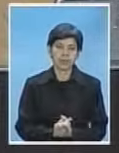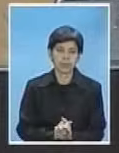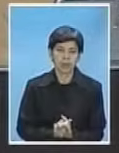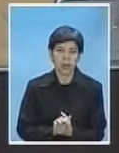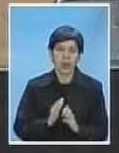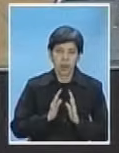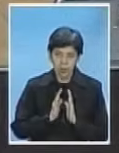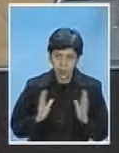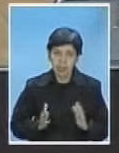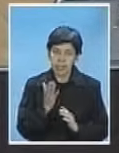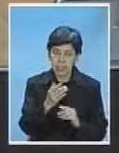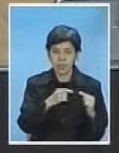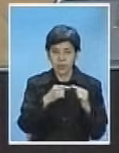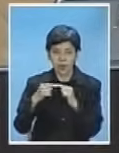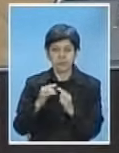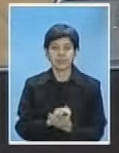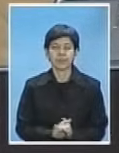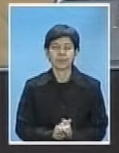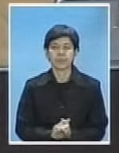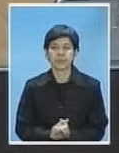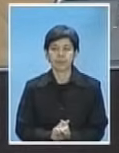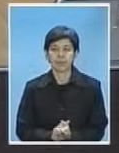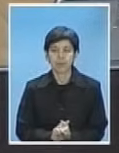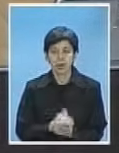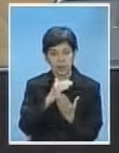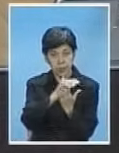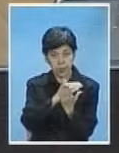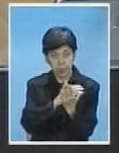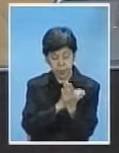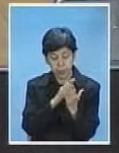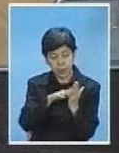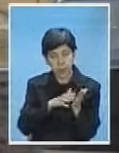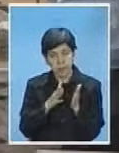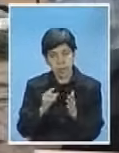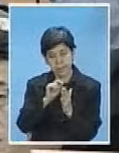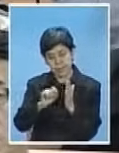ครับขอบคุณครับเชิญท่านต่อครับ ในนโยบายนั้นได้เขียนไว้ใน